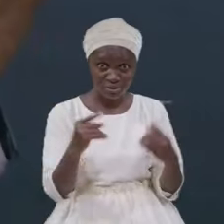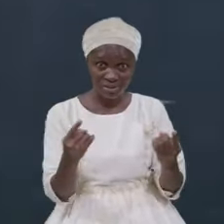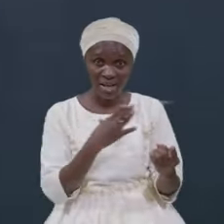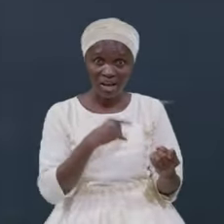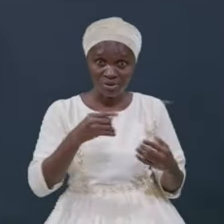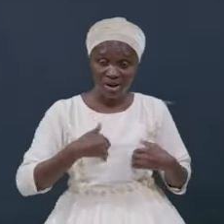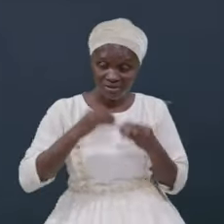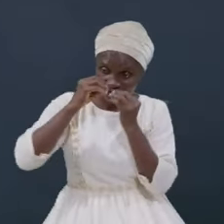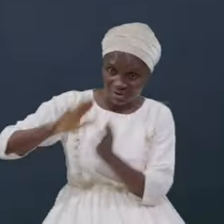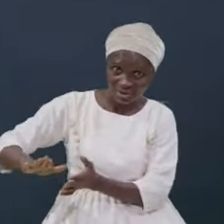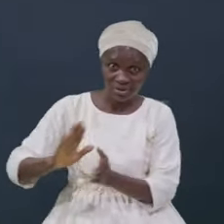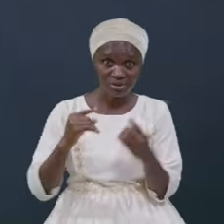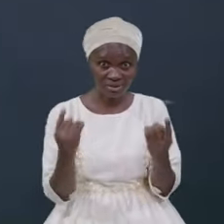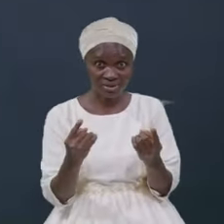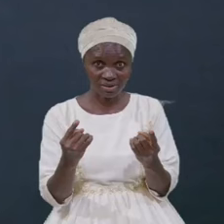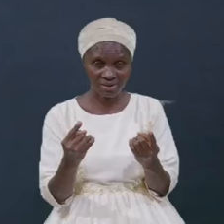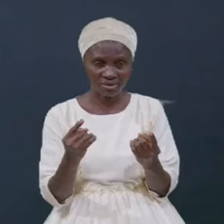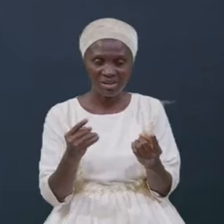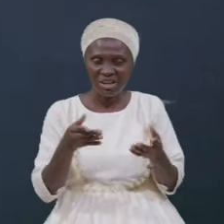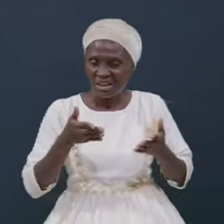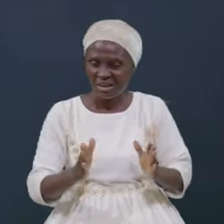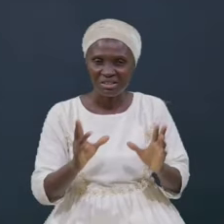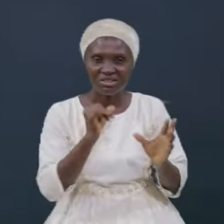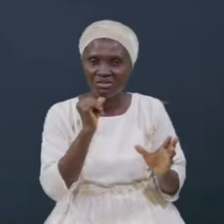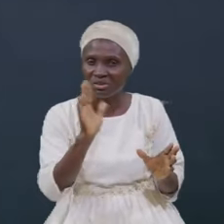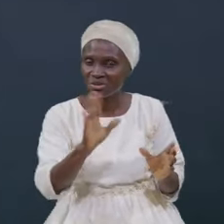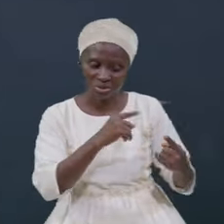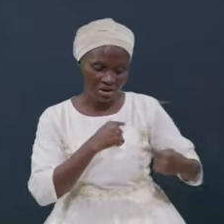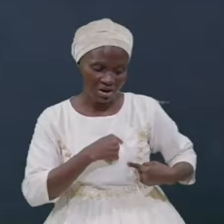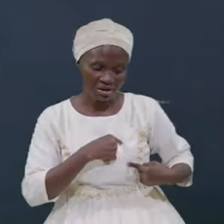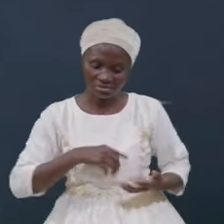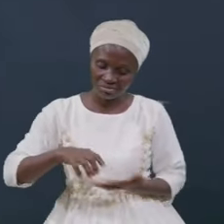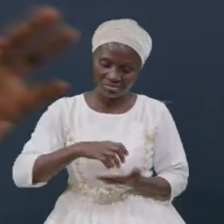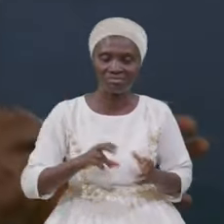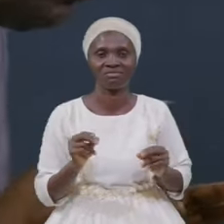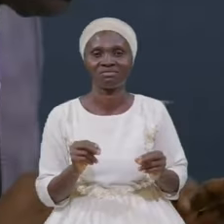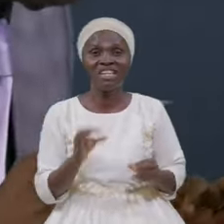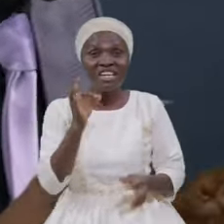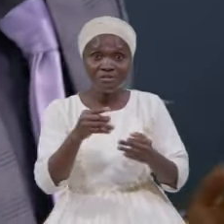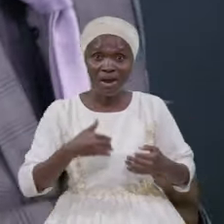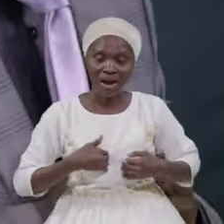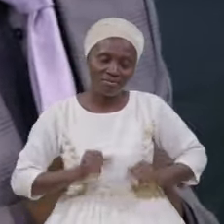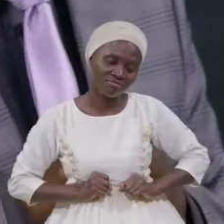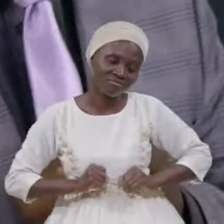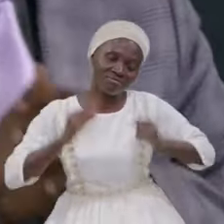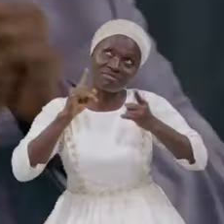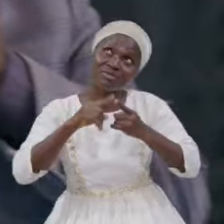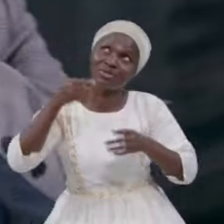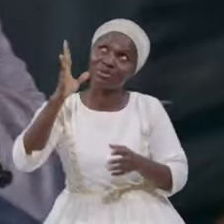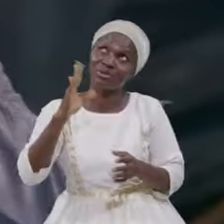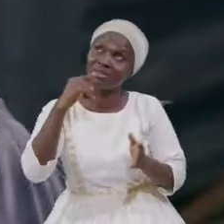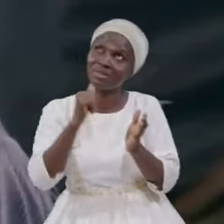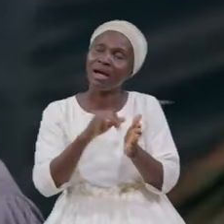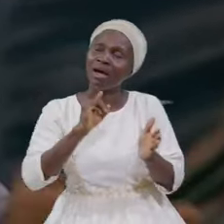Si tu te soumets au Seigneur et tu dis, j'abandonne tout, tout à Jésus. Mon